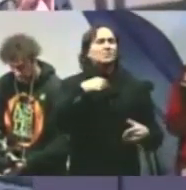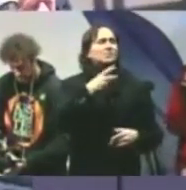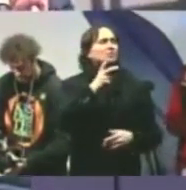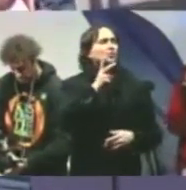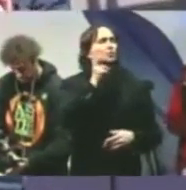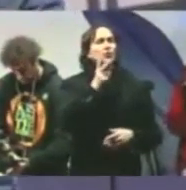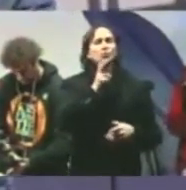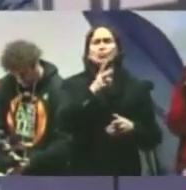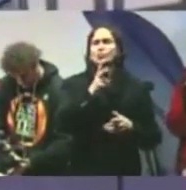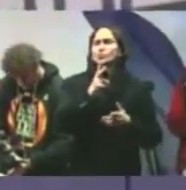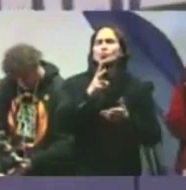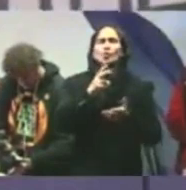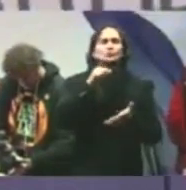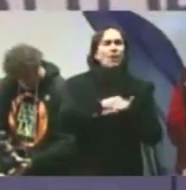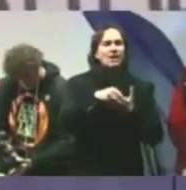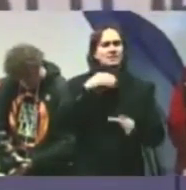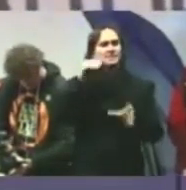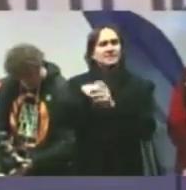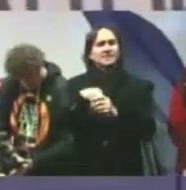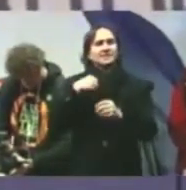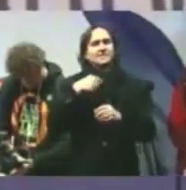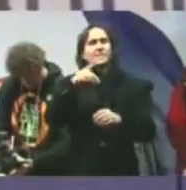una bellissima città come Prato.